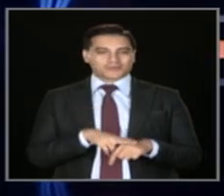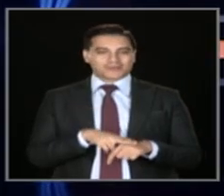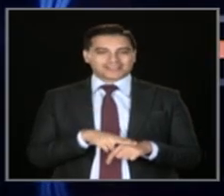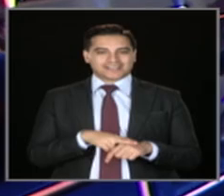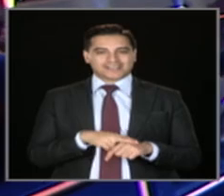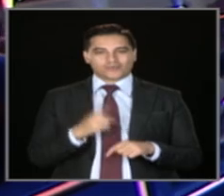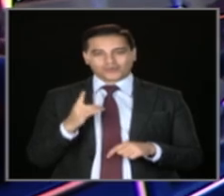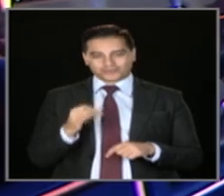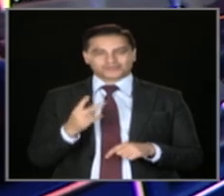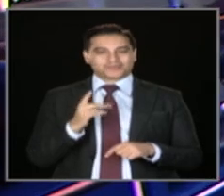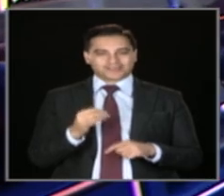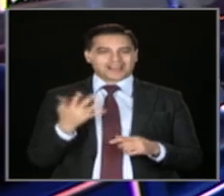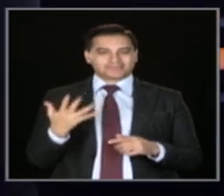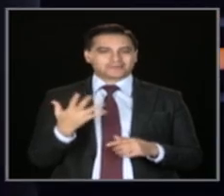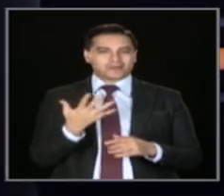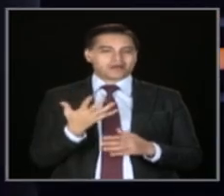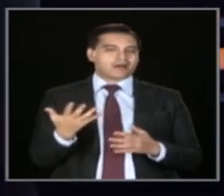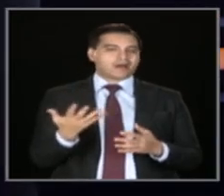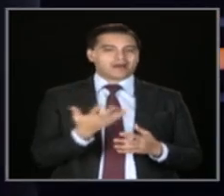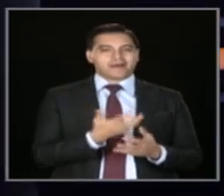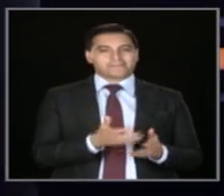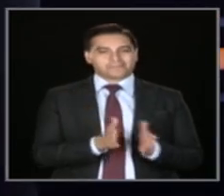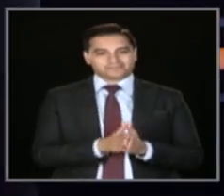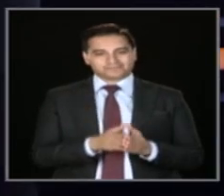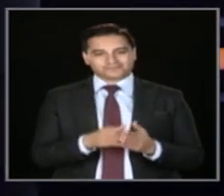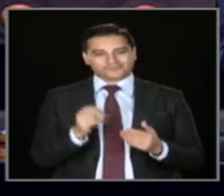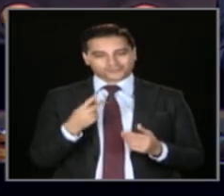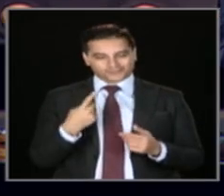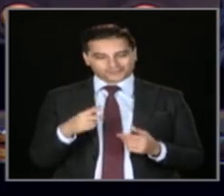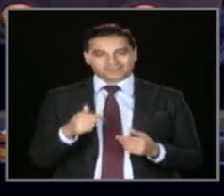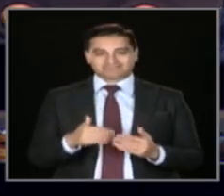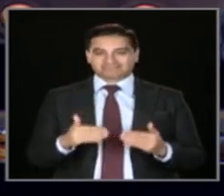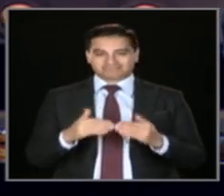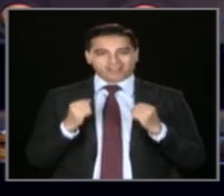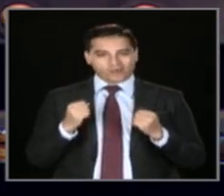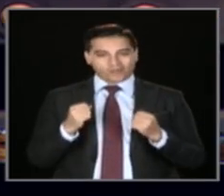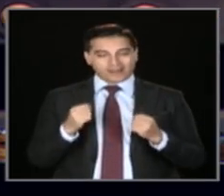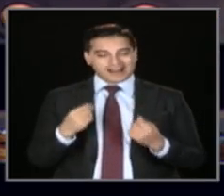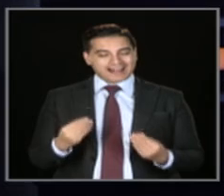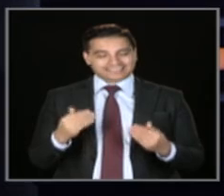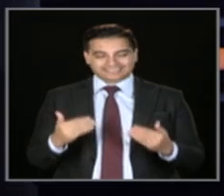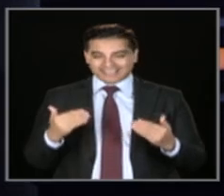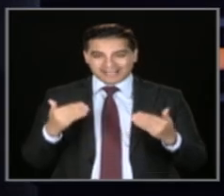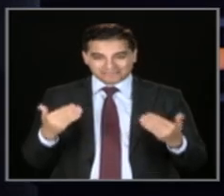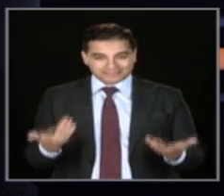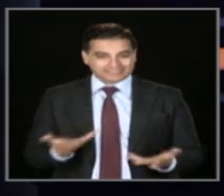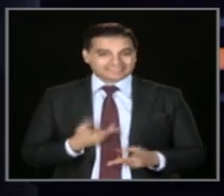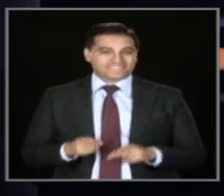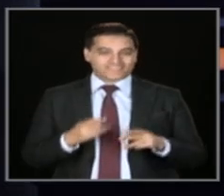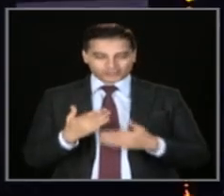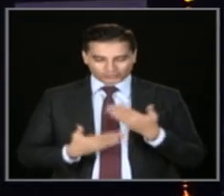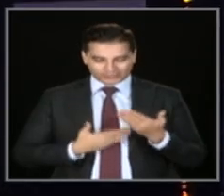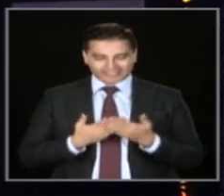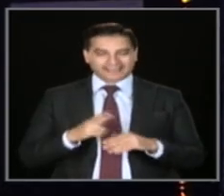أبو سمبل، 100 دندرة. مباراة قوية جداً ومتكافئة. لسه بدري، هنخرج فاصل